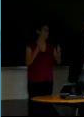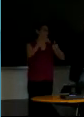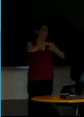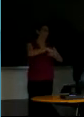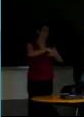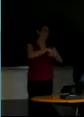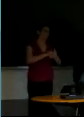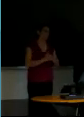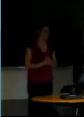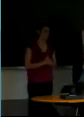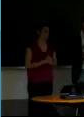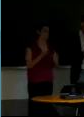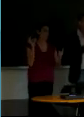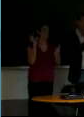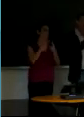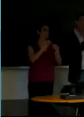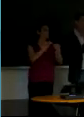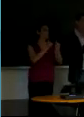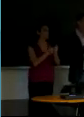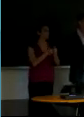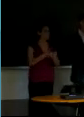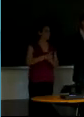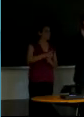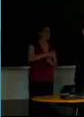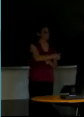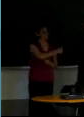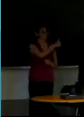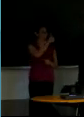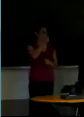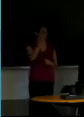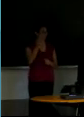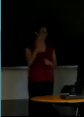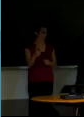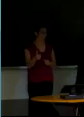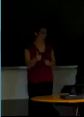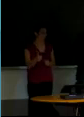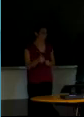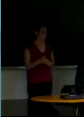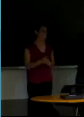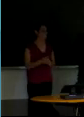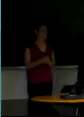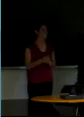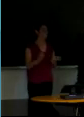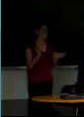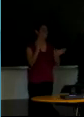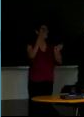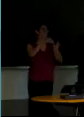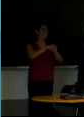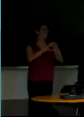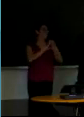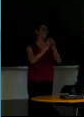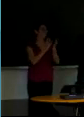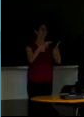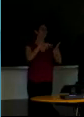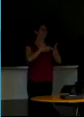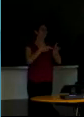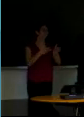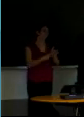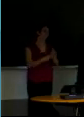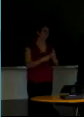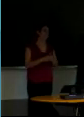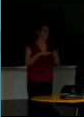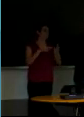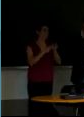Obiettivi formativi. Il primo anno è chiaramente un inserimento nel mondo dell'ingegneria, nel mondo